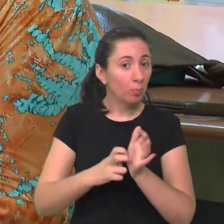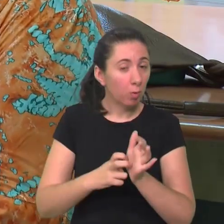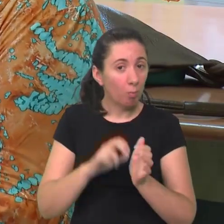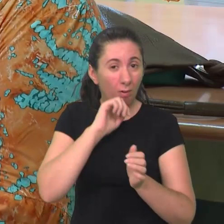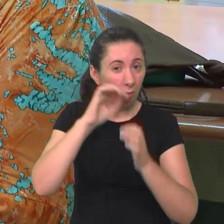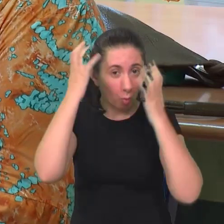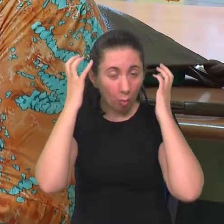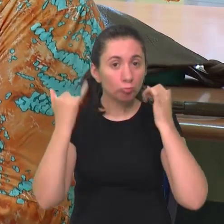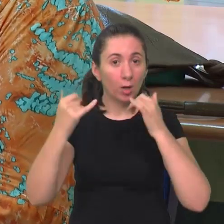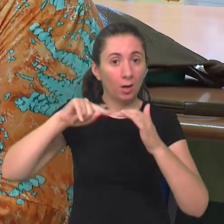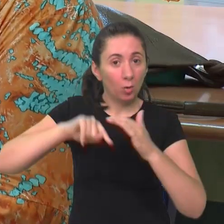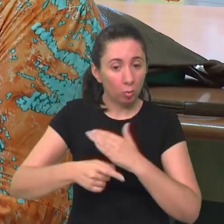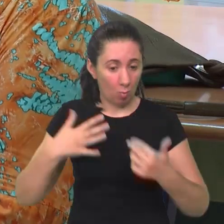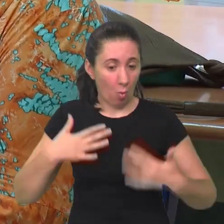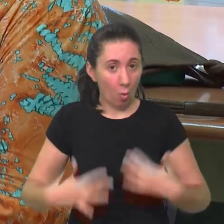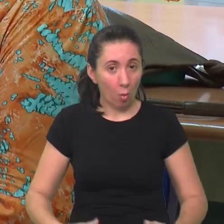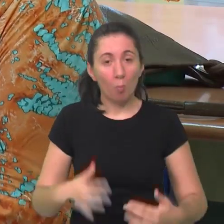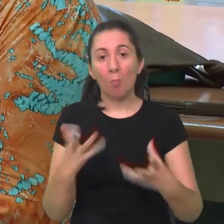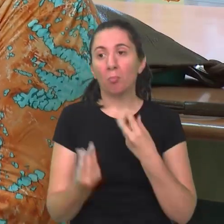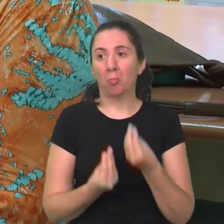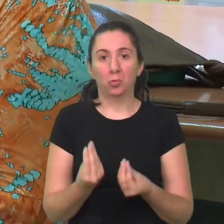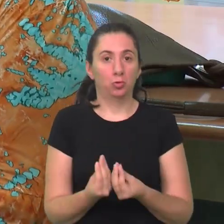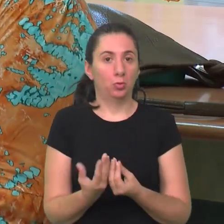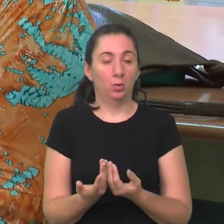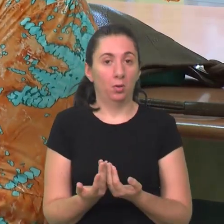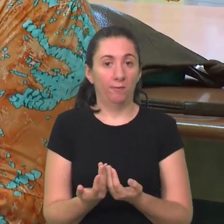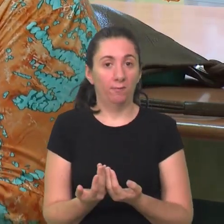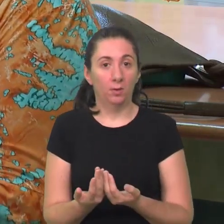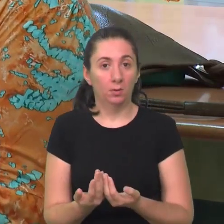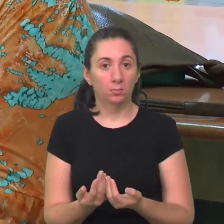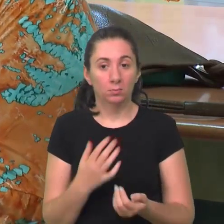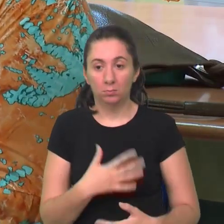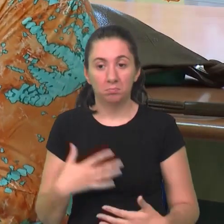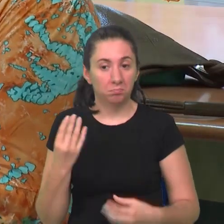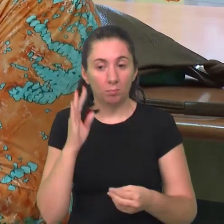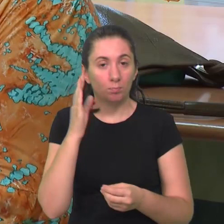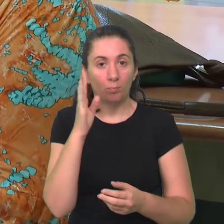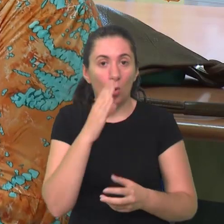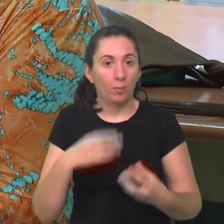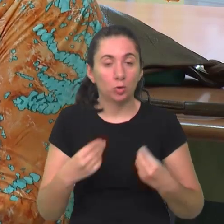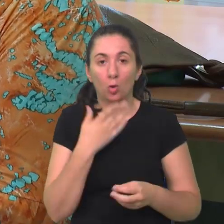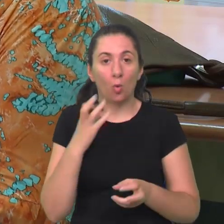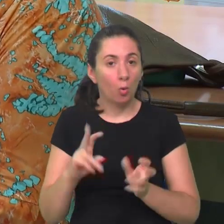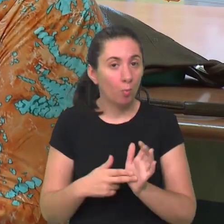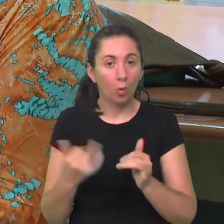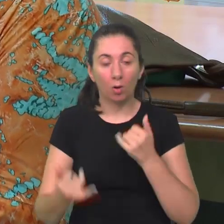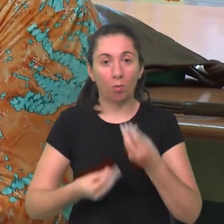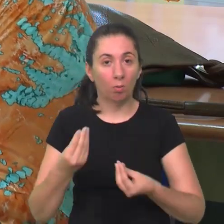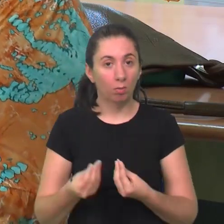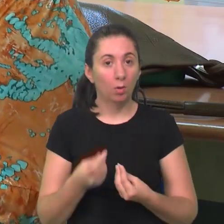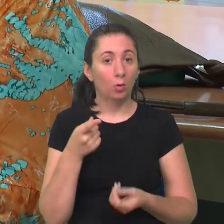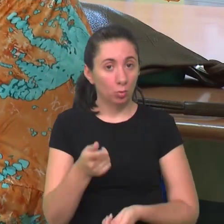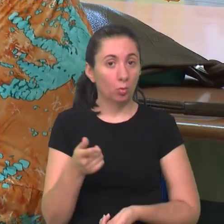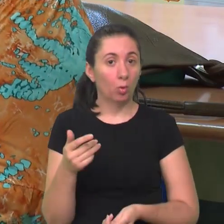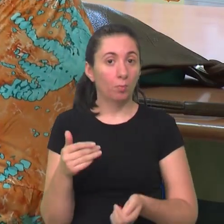uzrok negdje dublje u organizmu, možda nekih organskih poremećaja, ne znam šta, mislim da bi